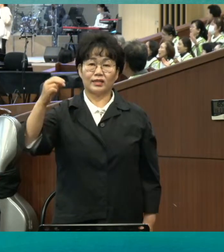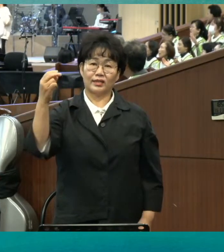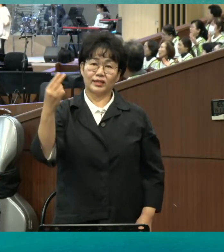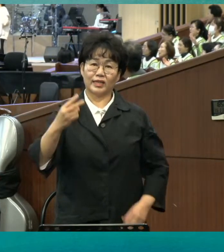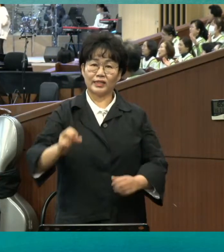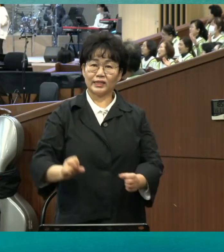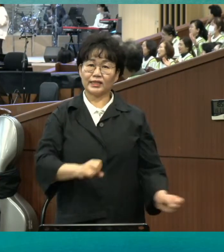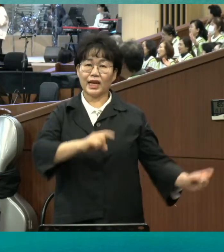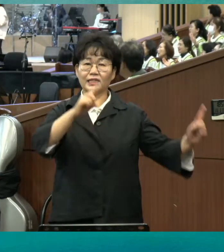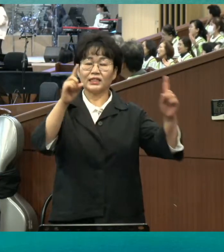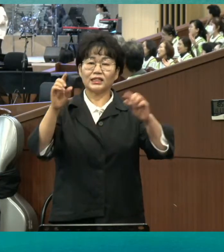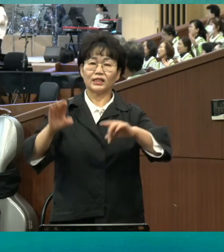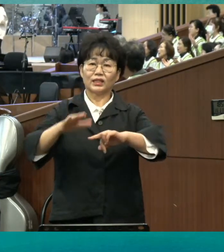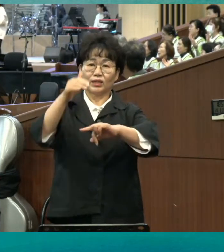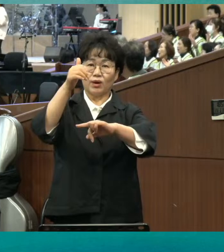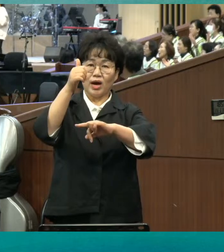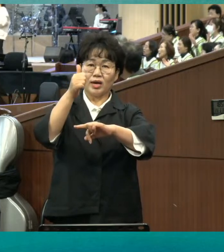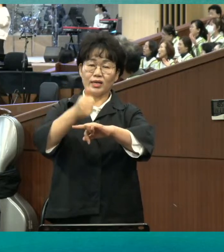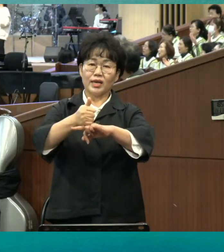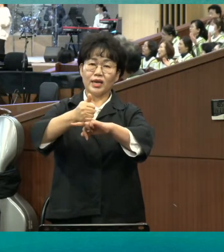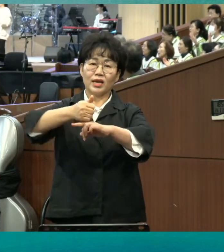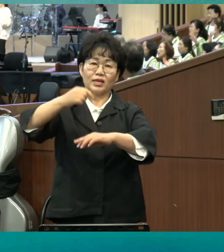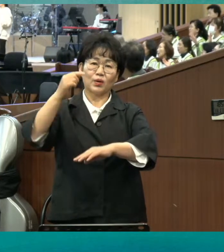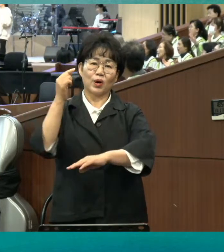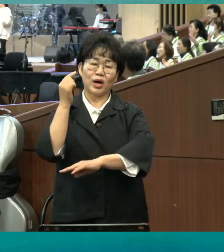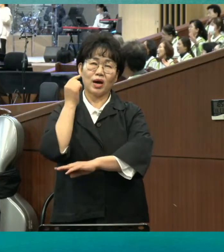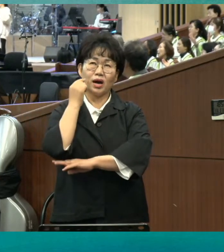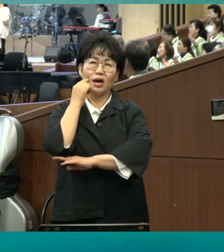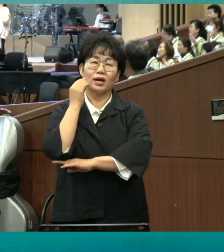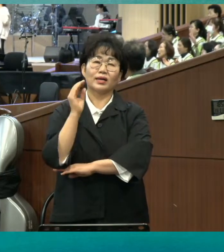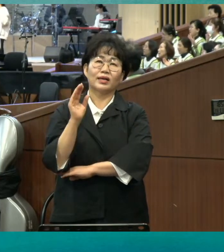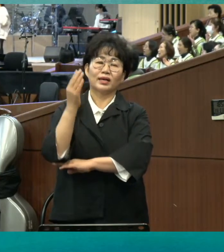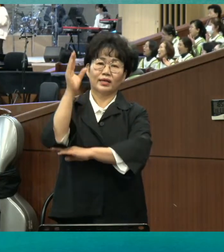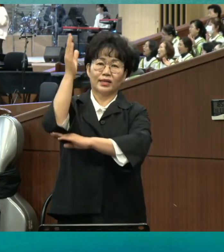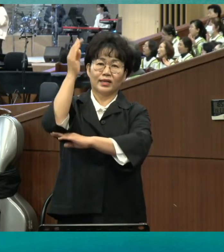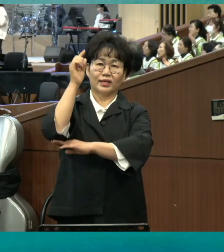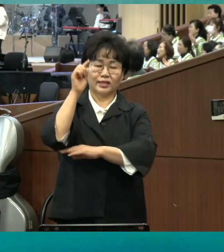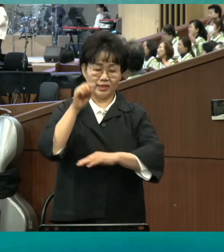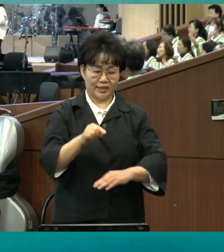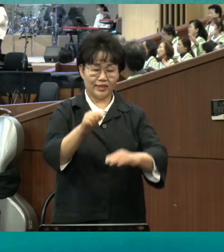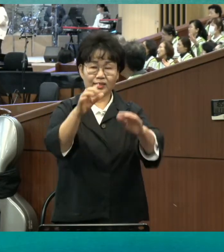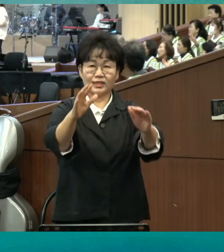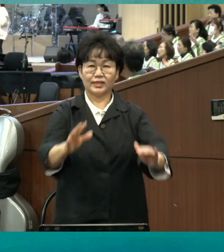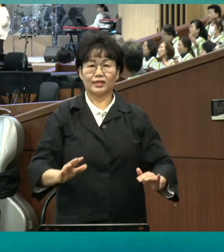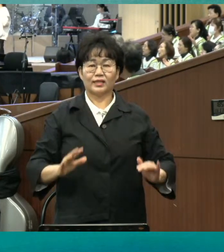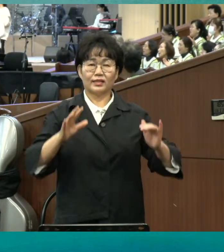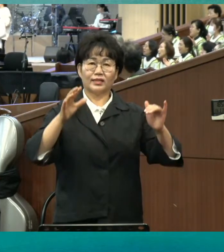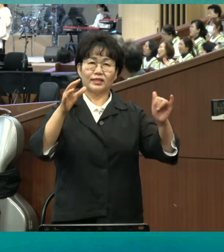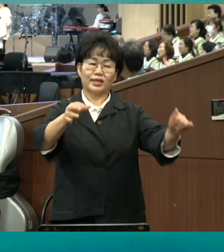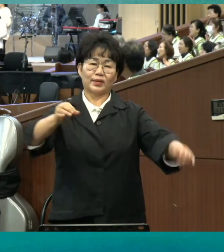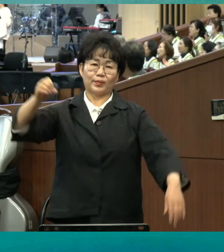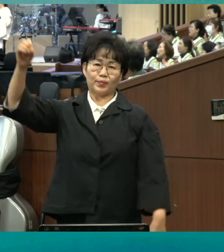다시 사신 왕의 영광 이 땅을 비추네.